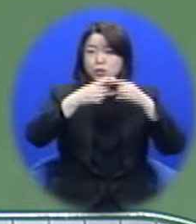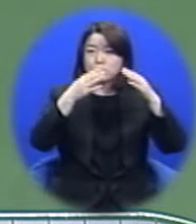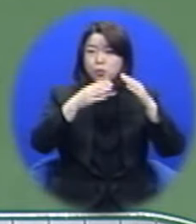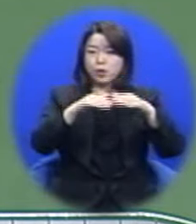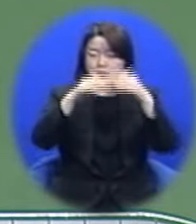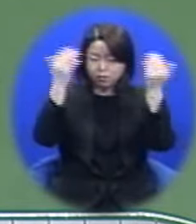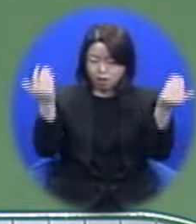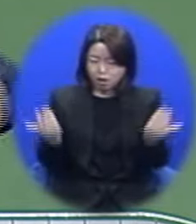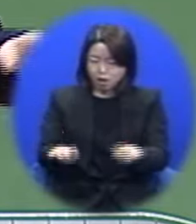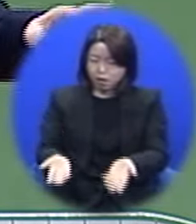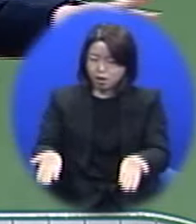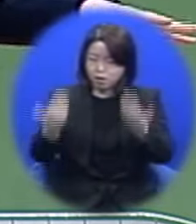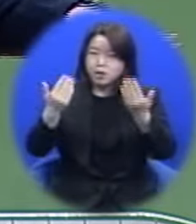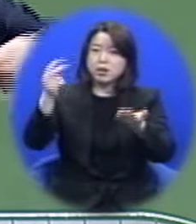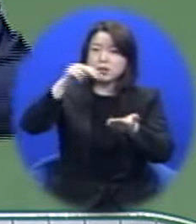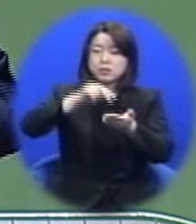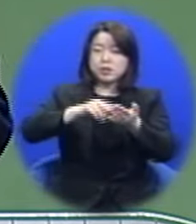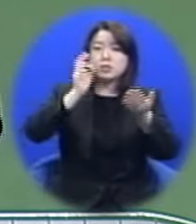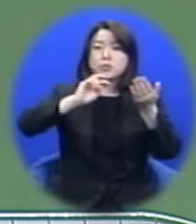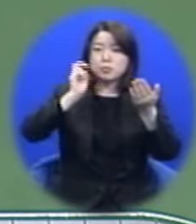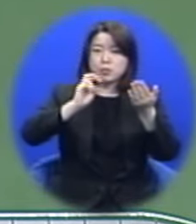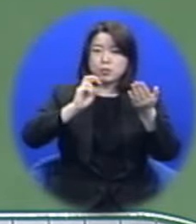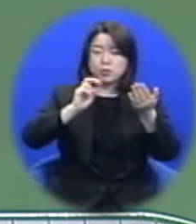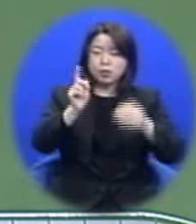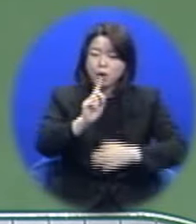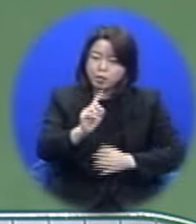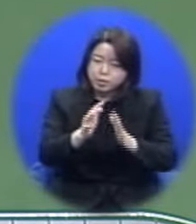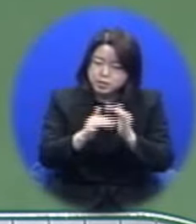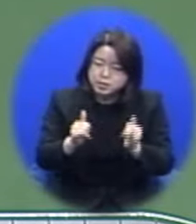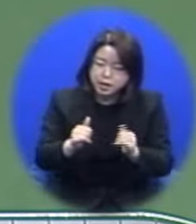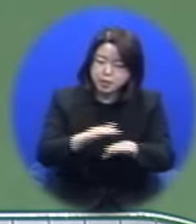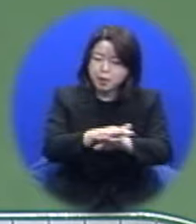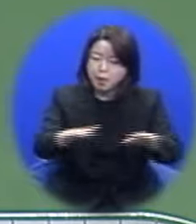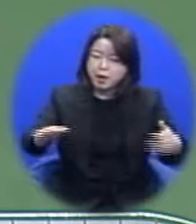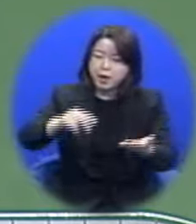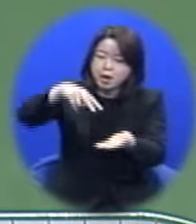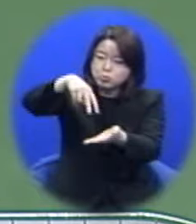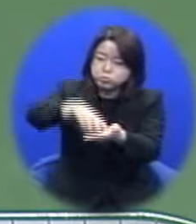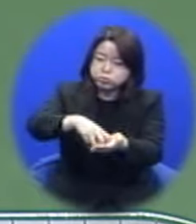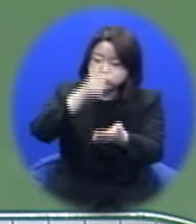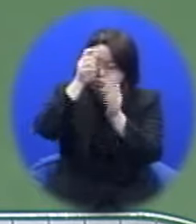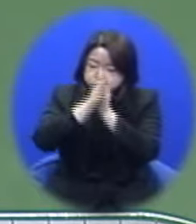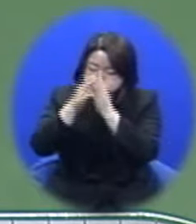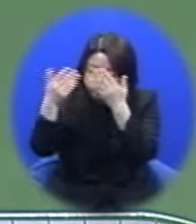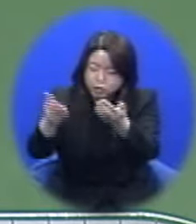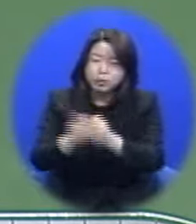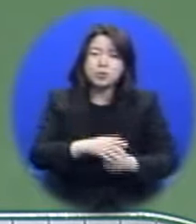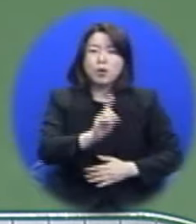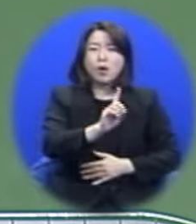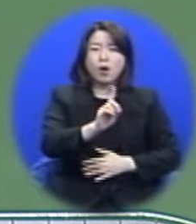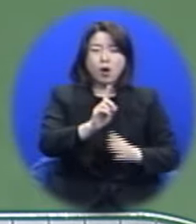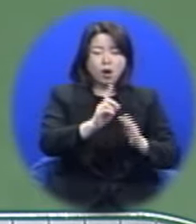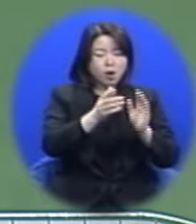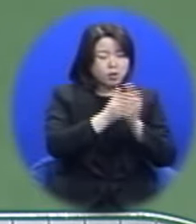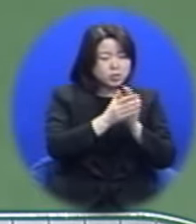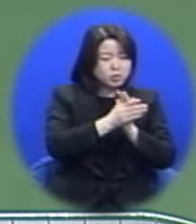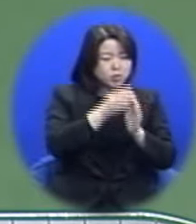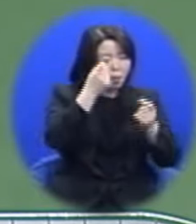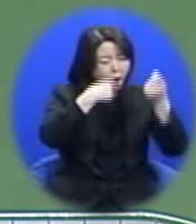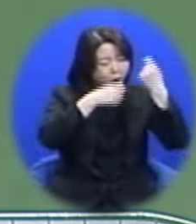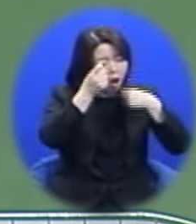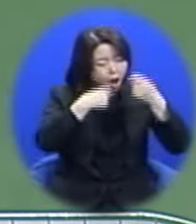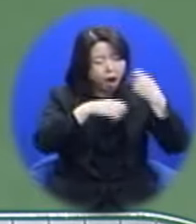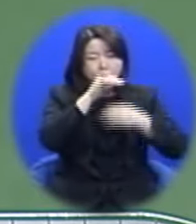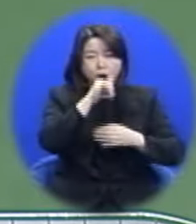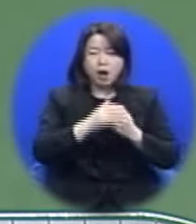같아요. 일부는 바닥에 무릎을 꿇고 기도하고 어떤 친구는 펑펑 울기도 하고